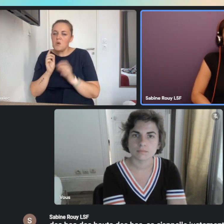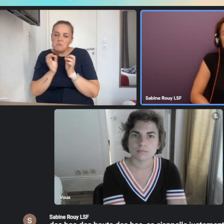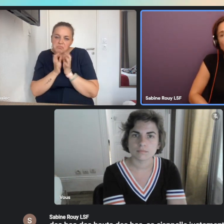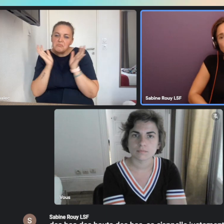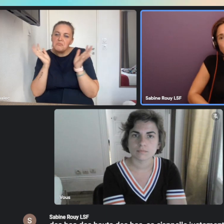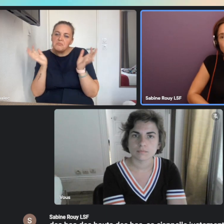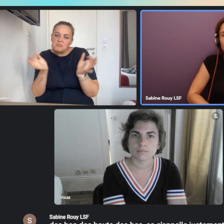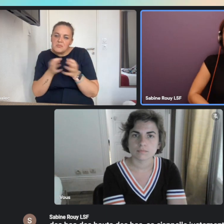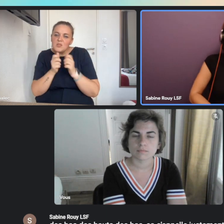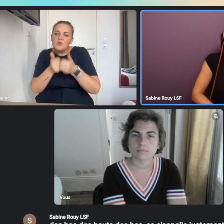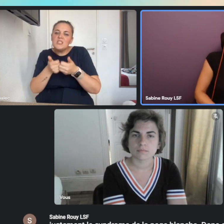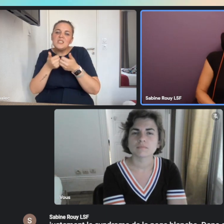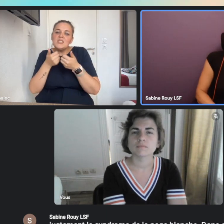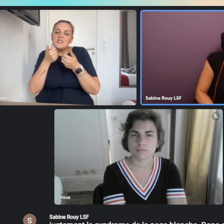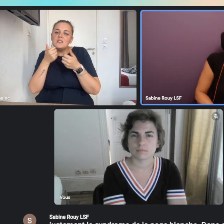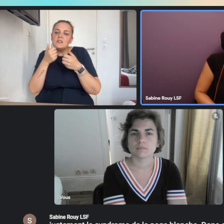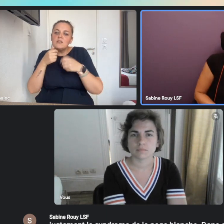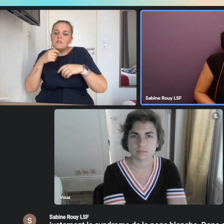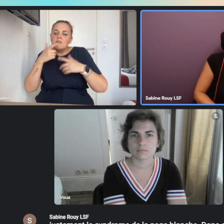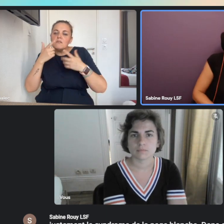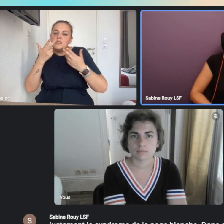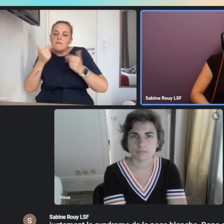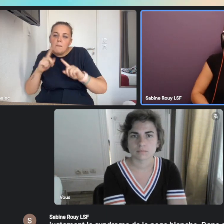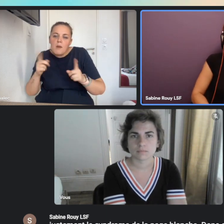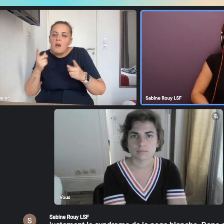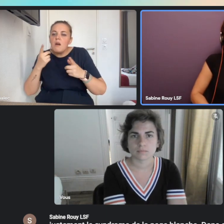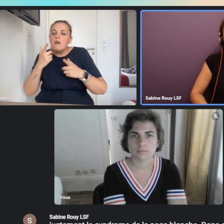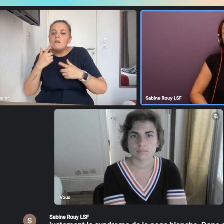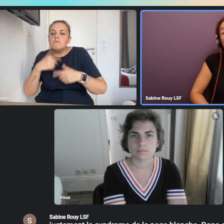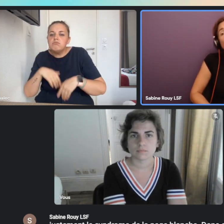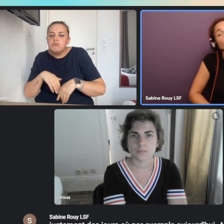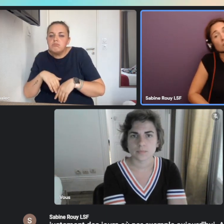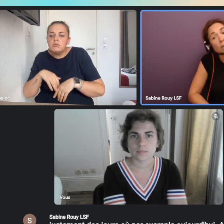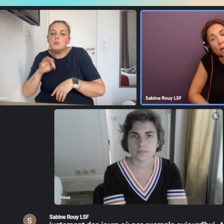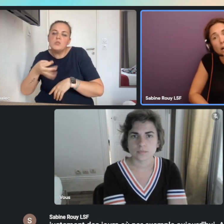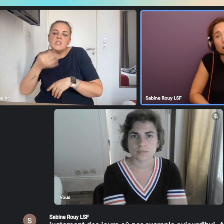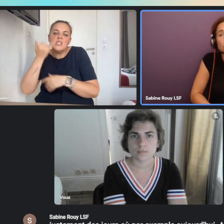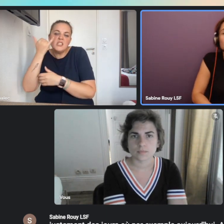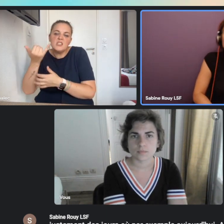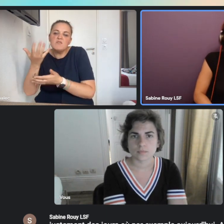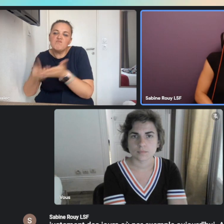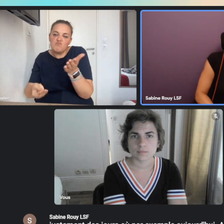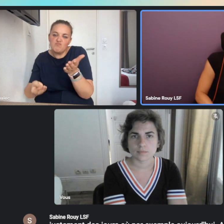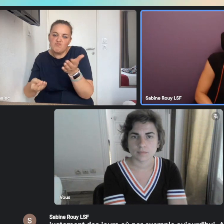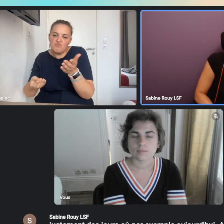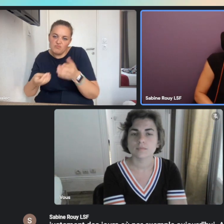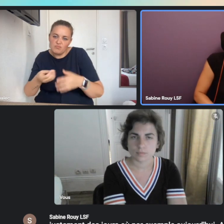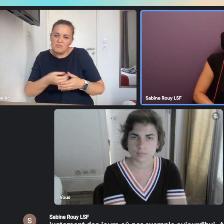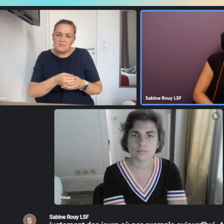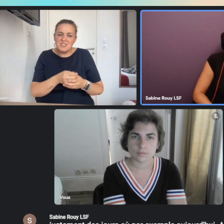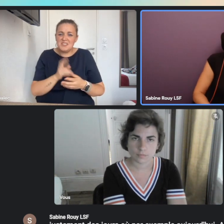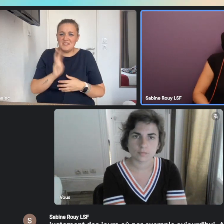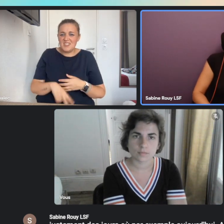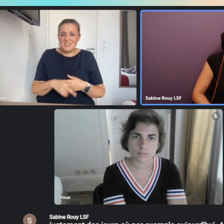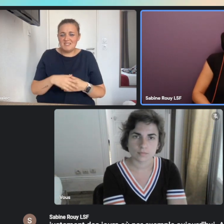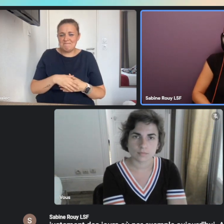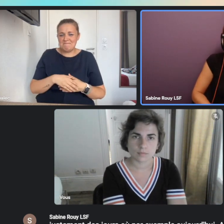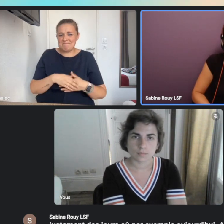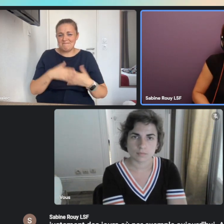non, en fait, non. Alors ou moins suivant justement, bah, si ça va pas, si on a moins